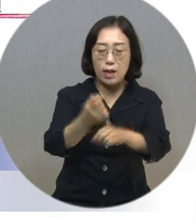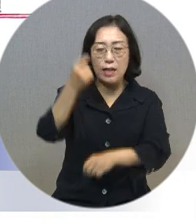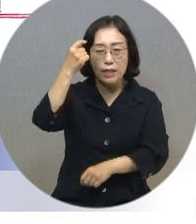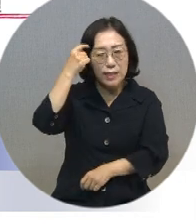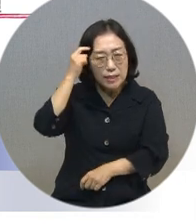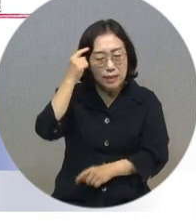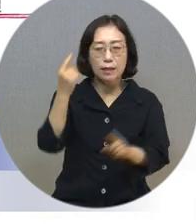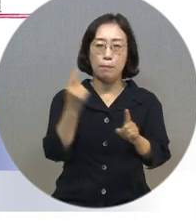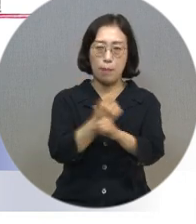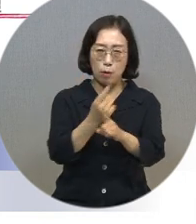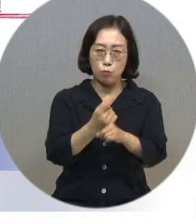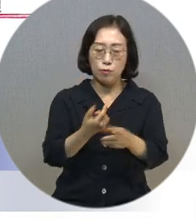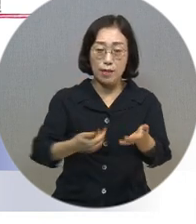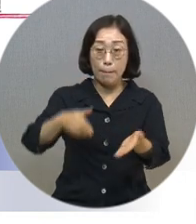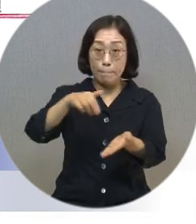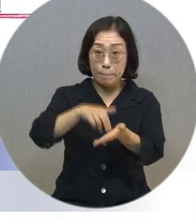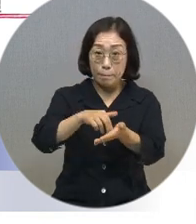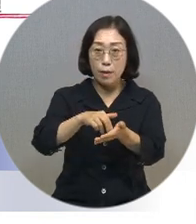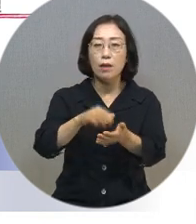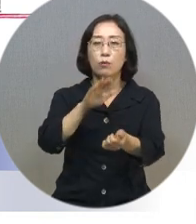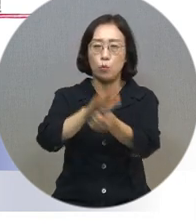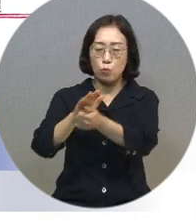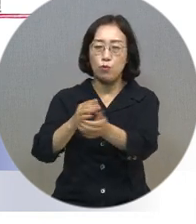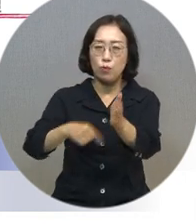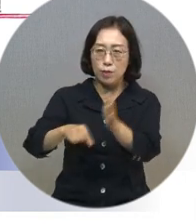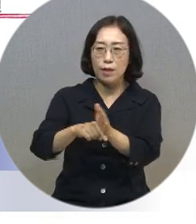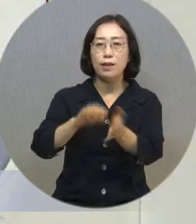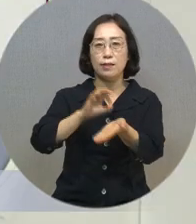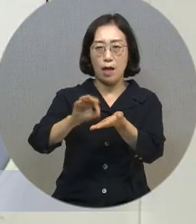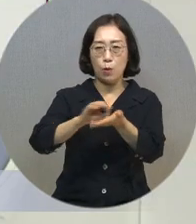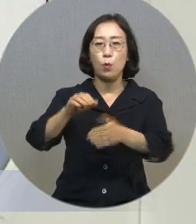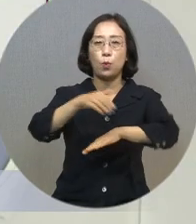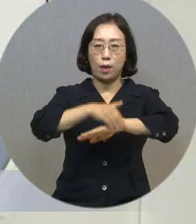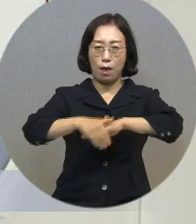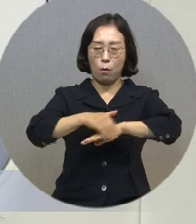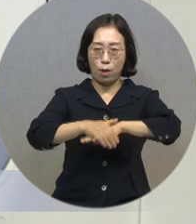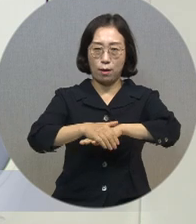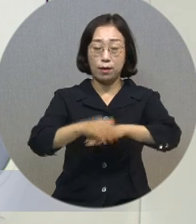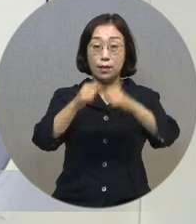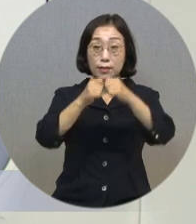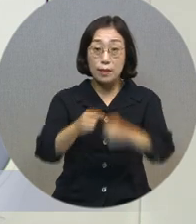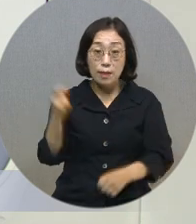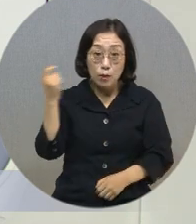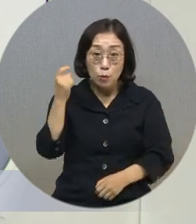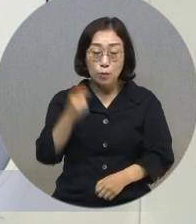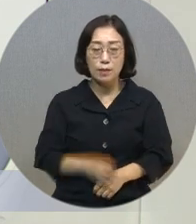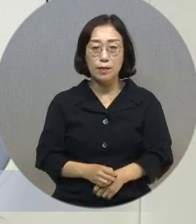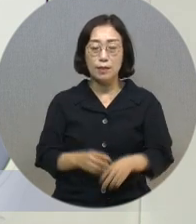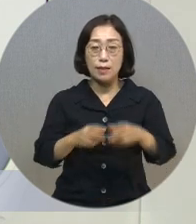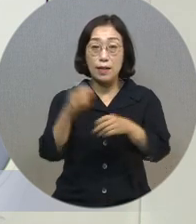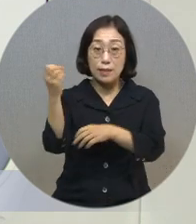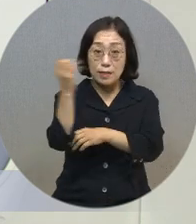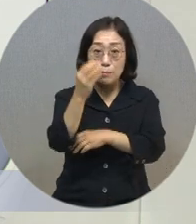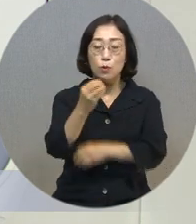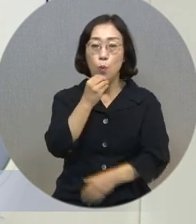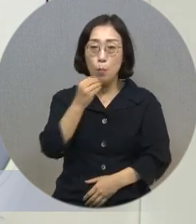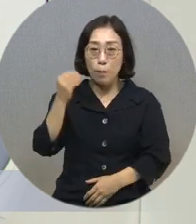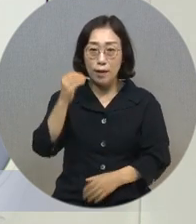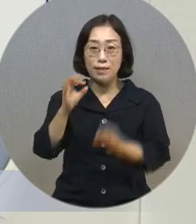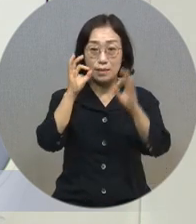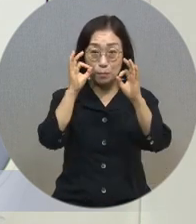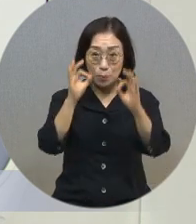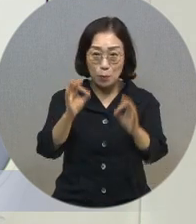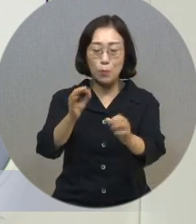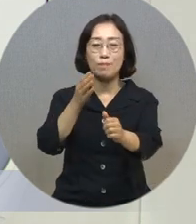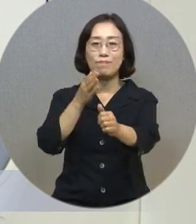자폐성 장애인의 자립지원에 사용될 예정입니다 더 자세한 뉴스는 장애인 신문과 웰페어 뉴스 홈페이지를 통해